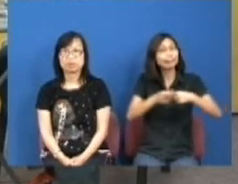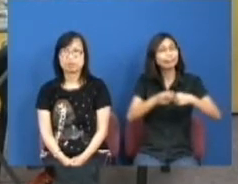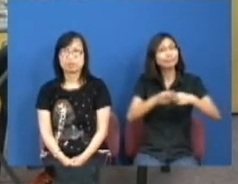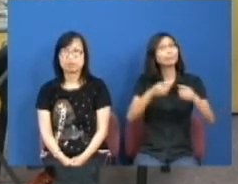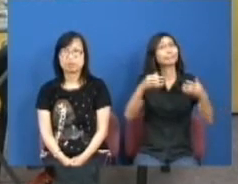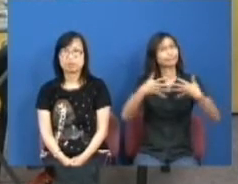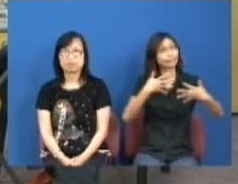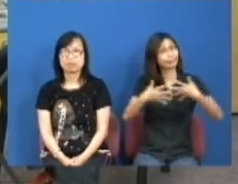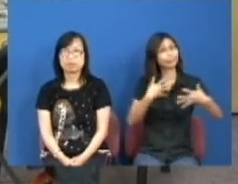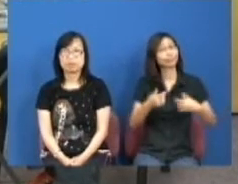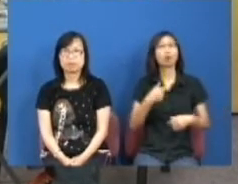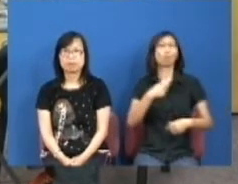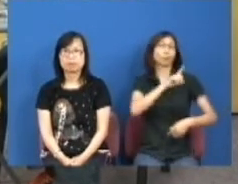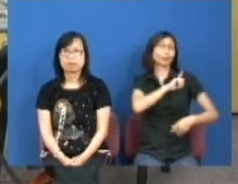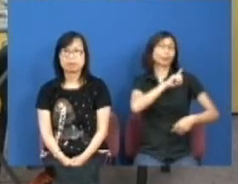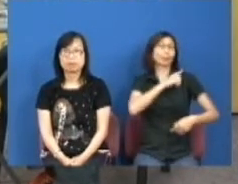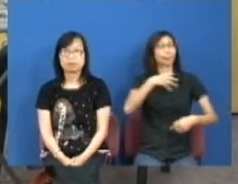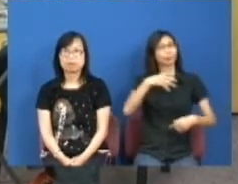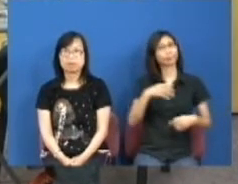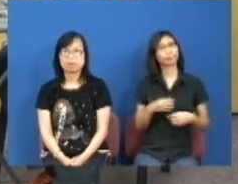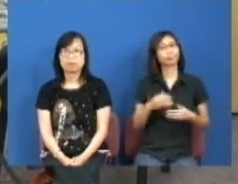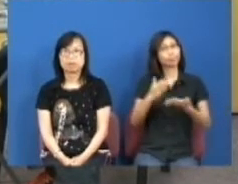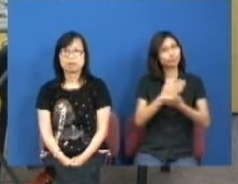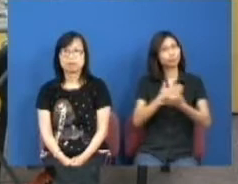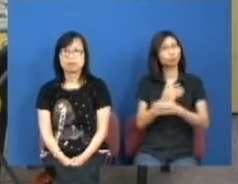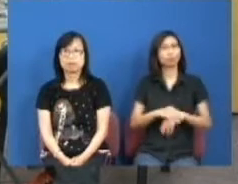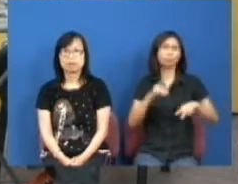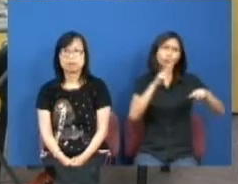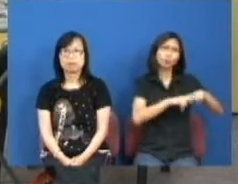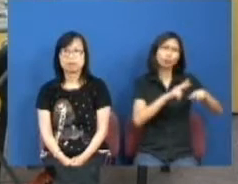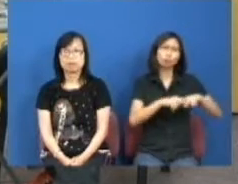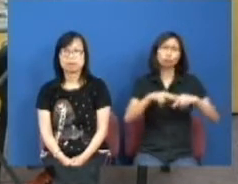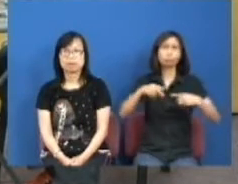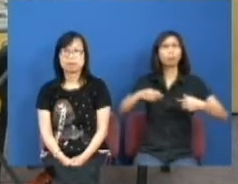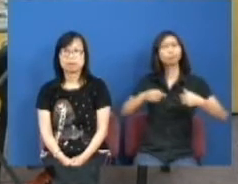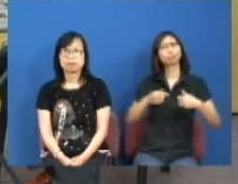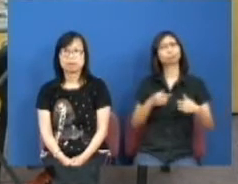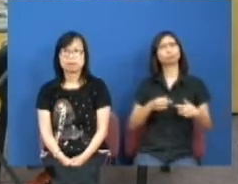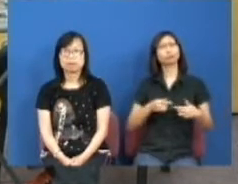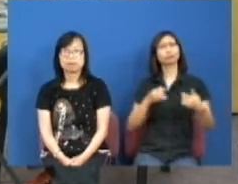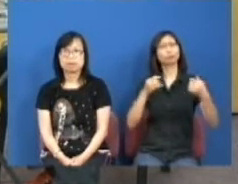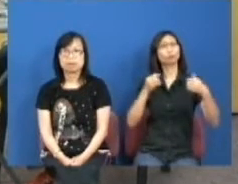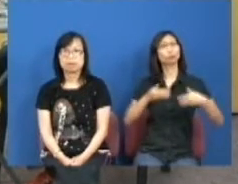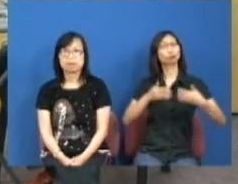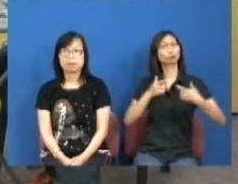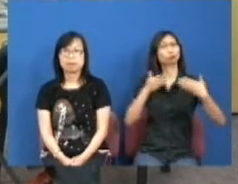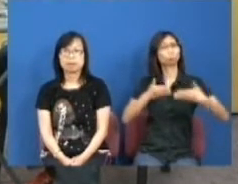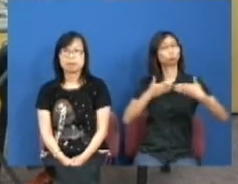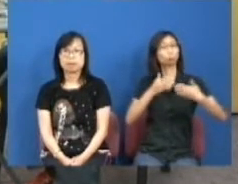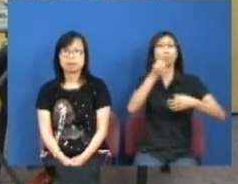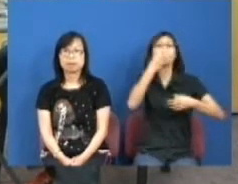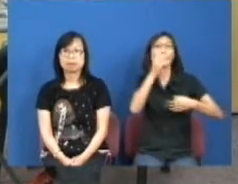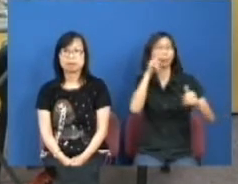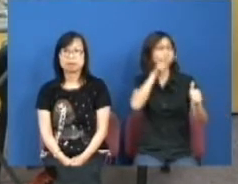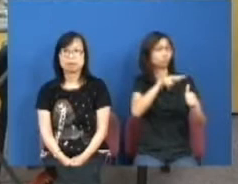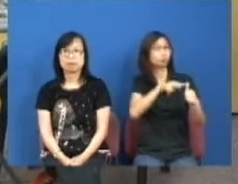身經歷嘅，就係喺教育界裏邊，即係內地對香港嘅統戰，去睇一睇翻究竟其實會唔會香港人天生